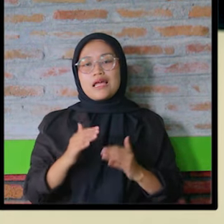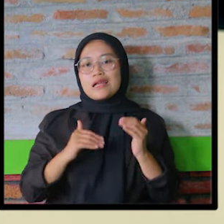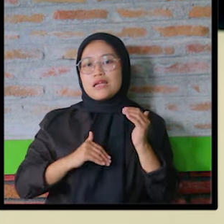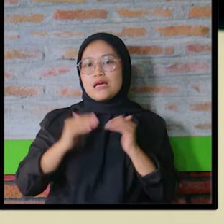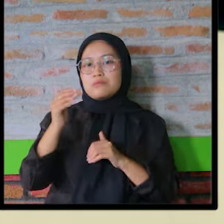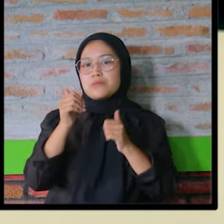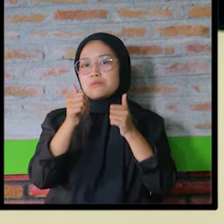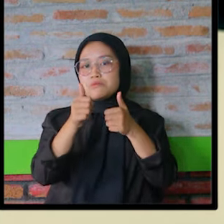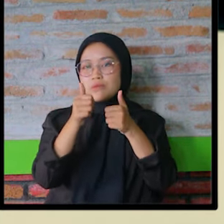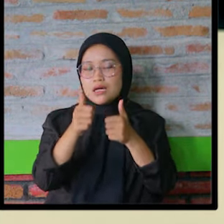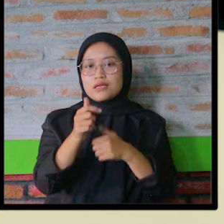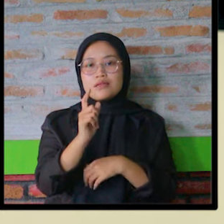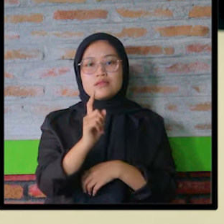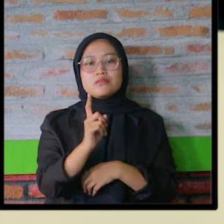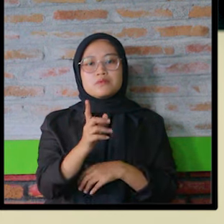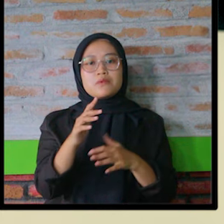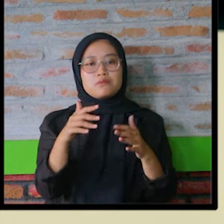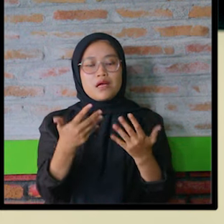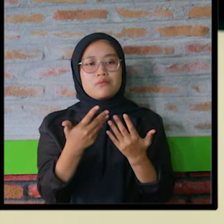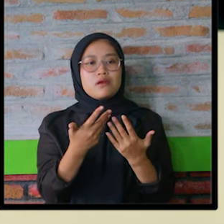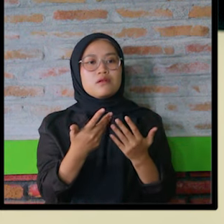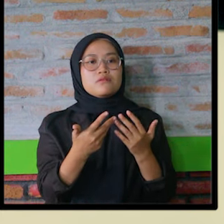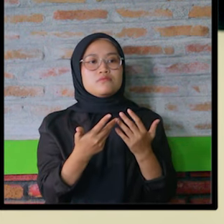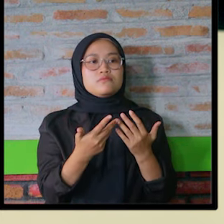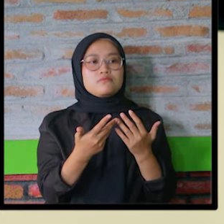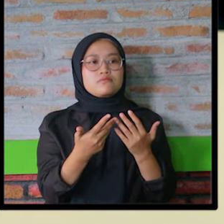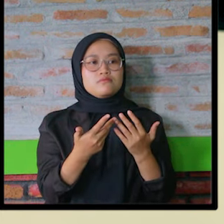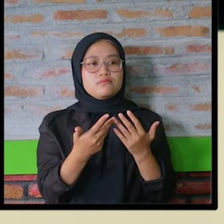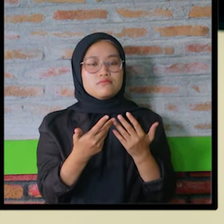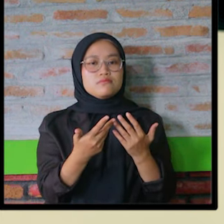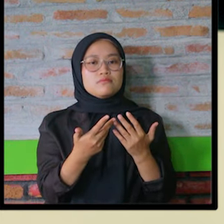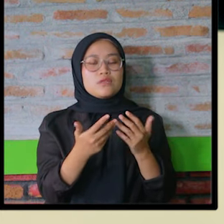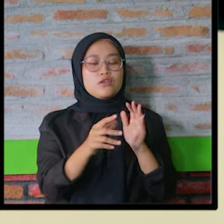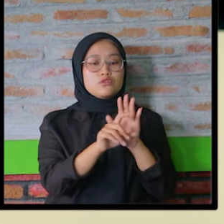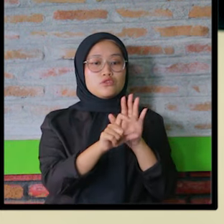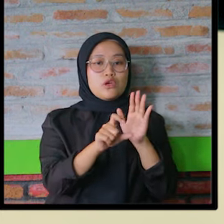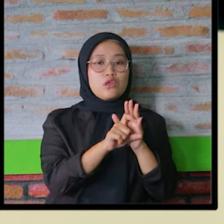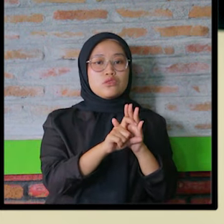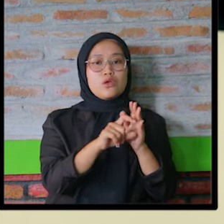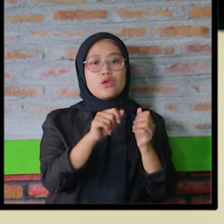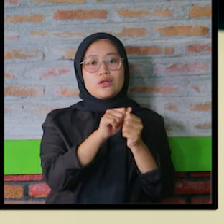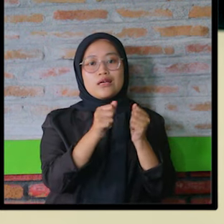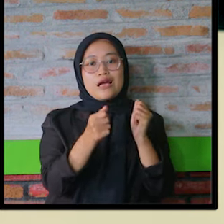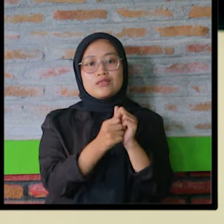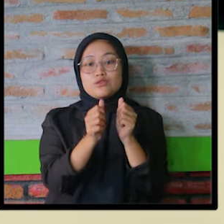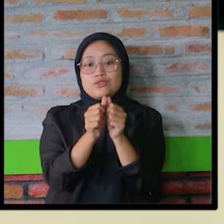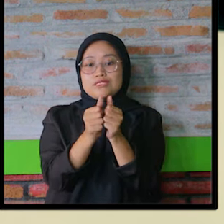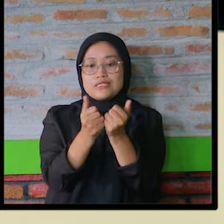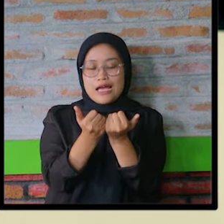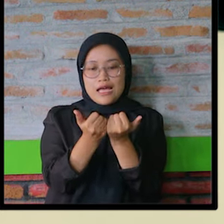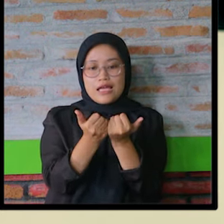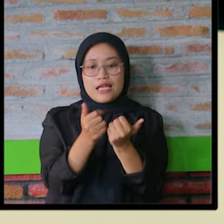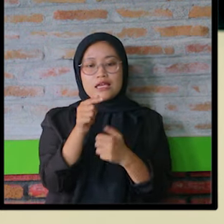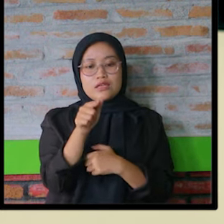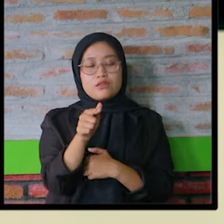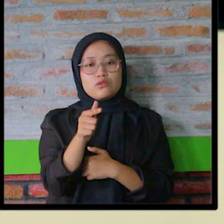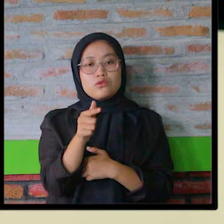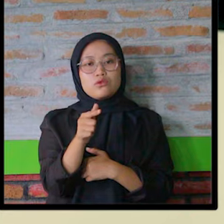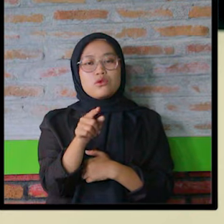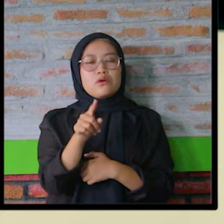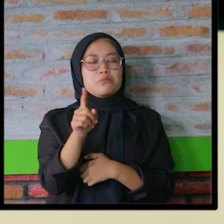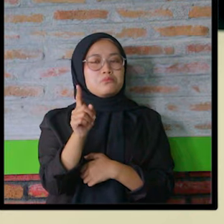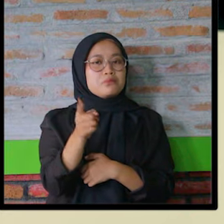karena memang urusannya kan ee misalnya kasus cerai gitu ya kasus cerai itu kan mesti ada